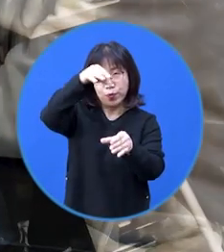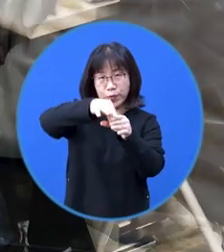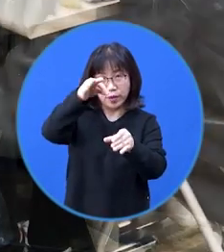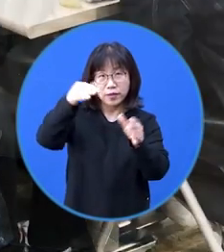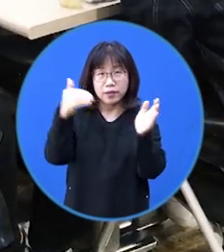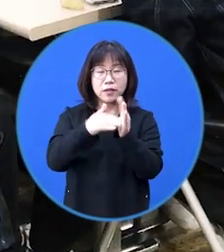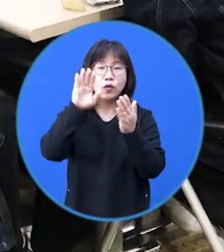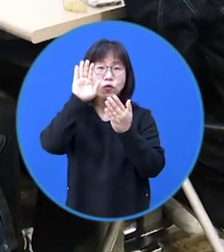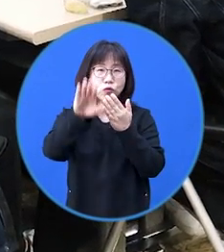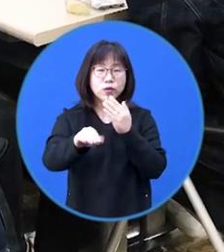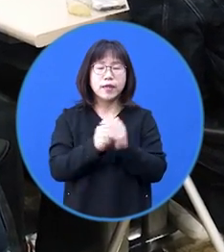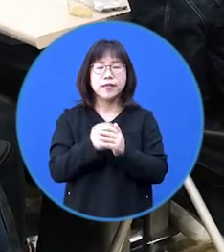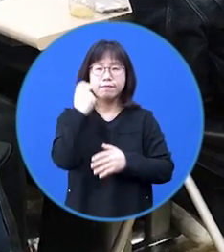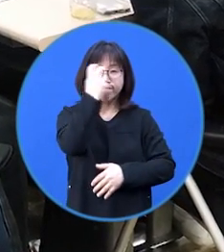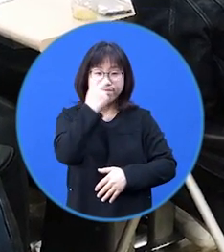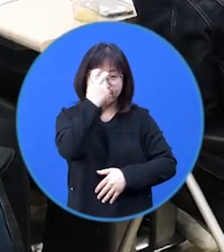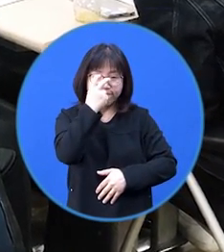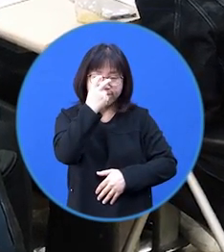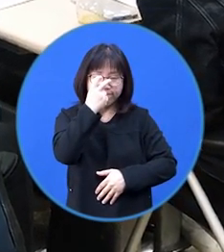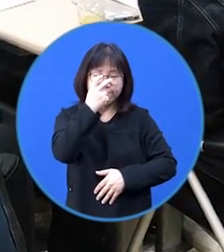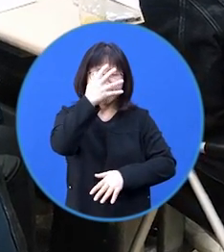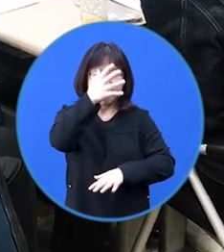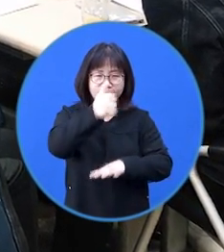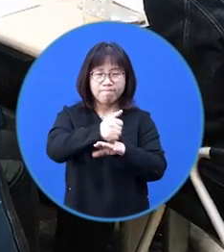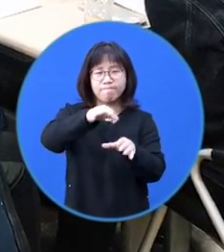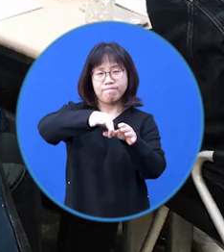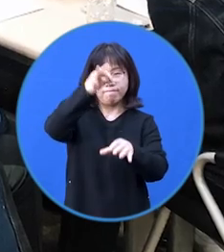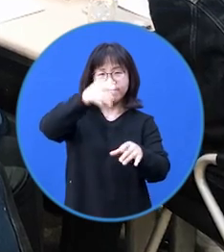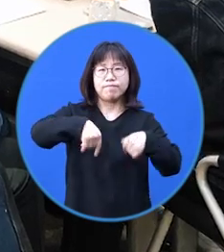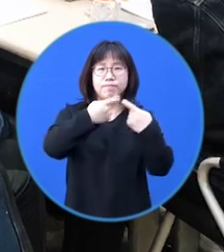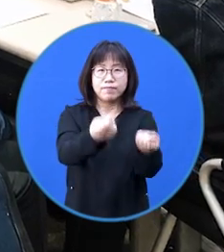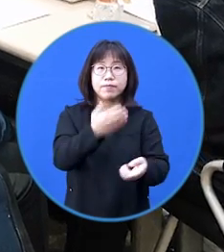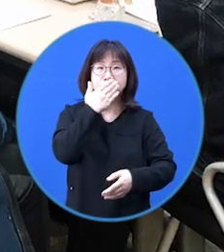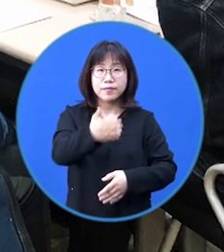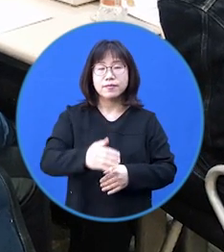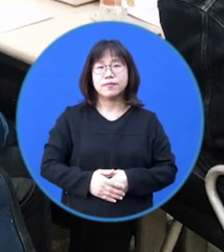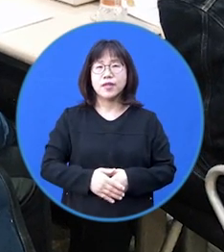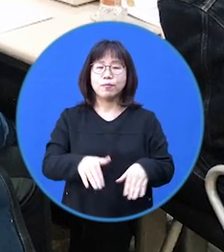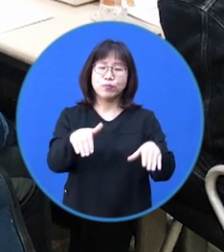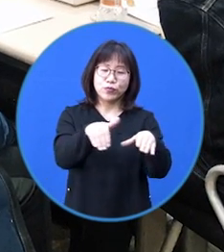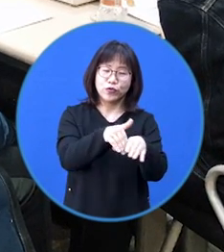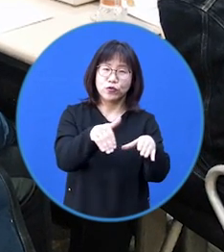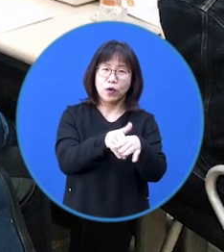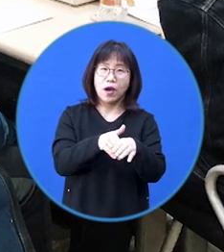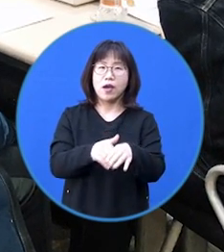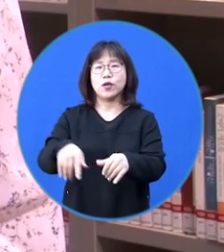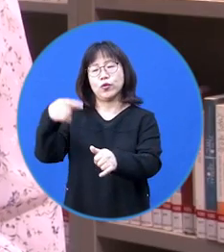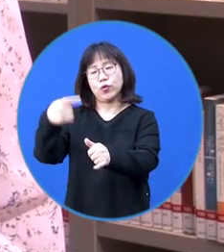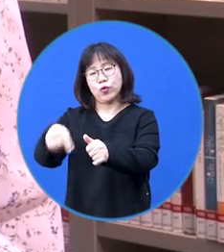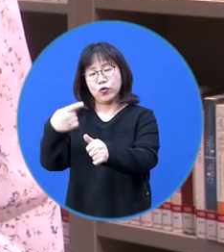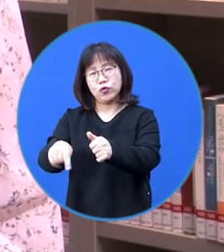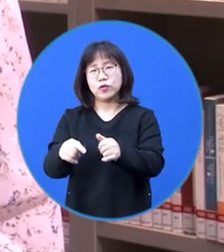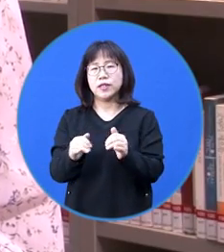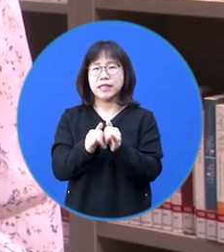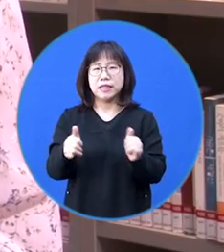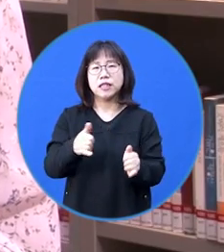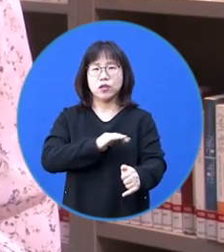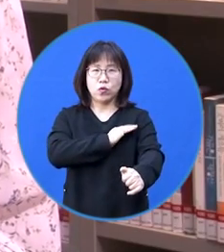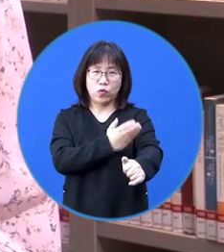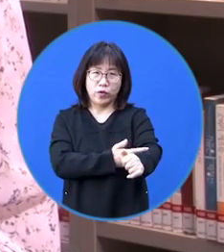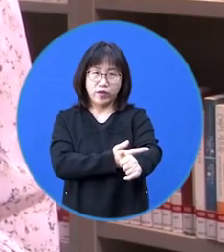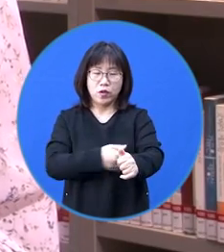투표소 아동 참여 위원 심사 결과를 반영해 최종 선정이 함께 하게 됩니다 문화 교육